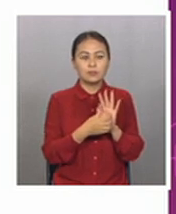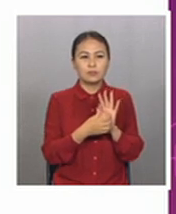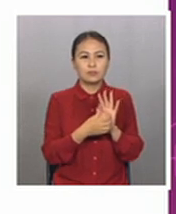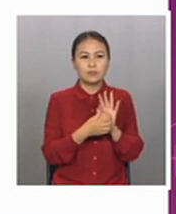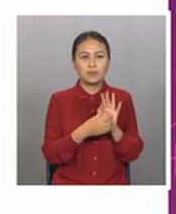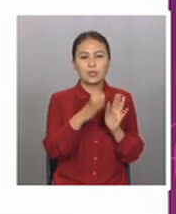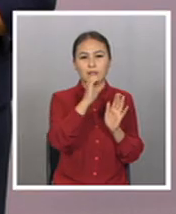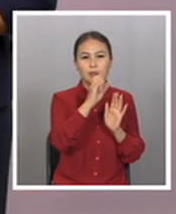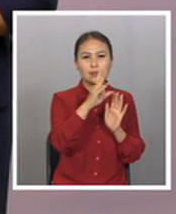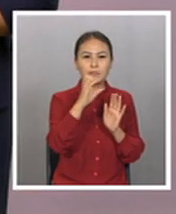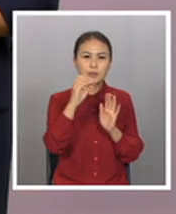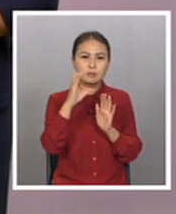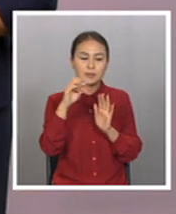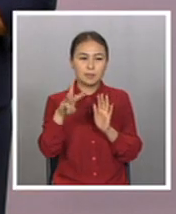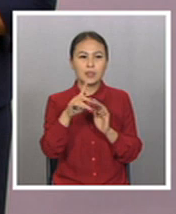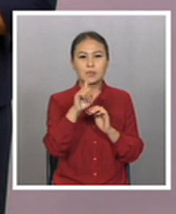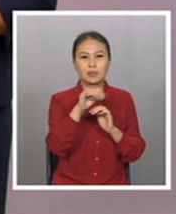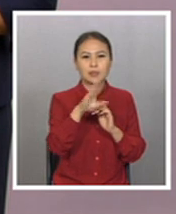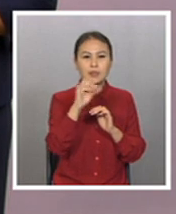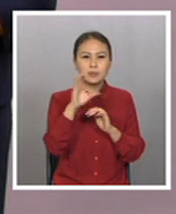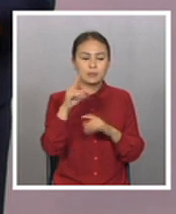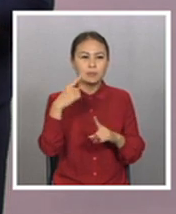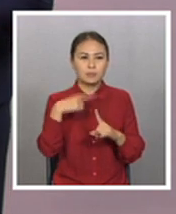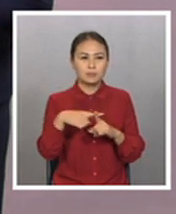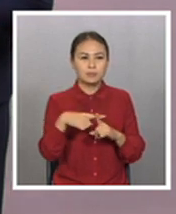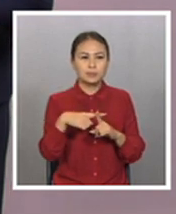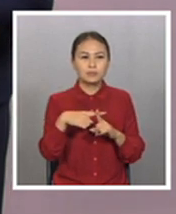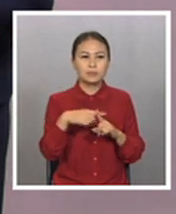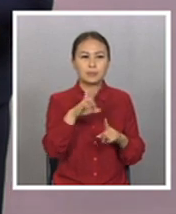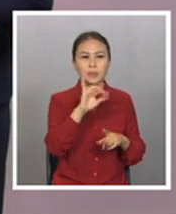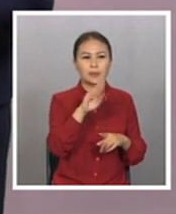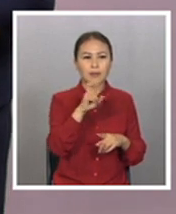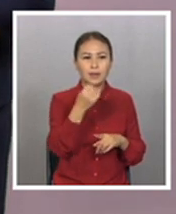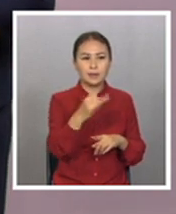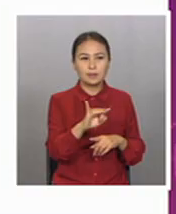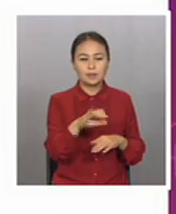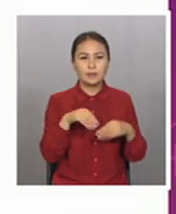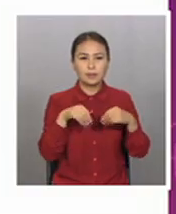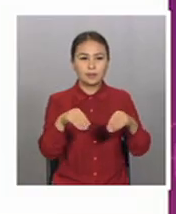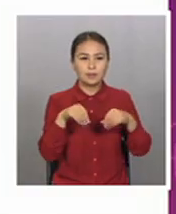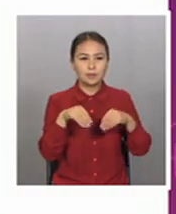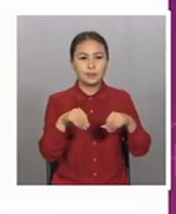Сан есіммен зат есімнен жасалып тұр. Бидай екті.